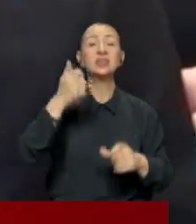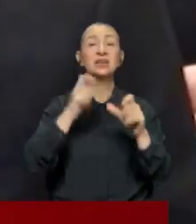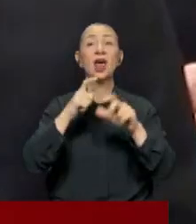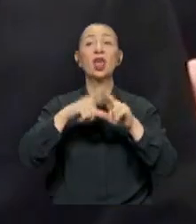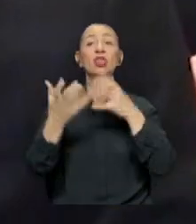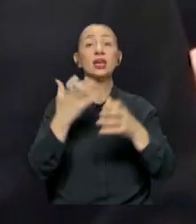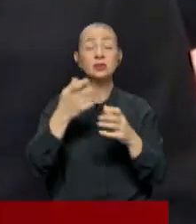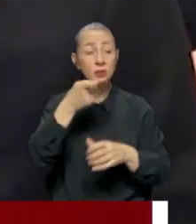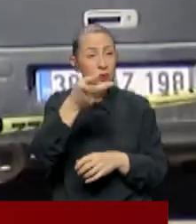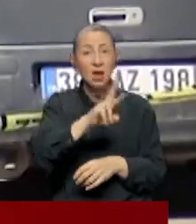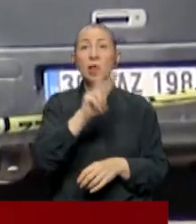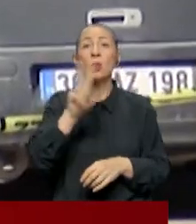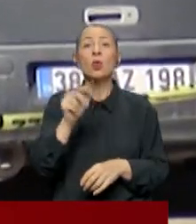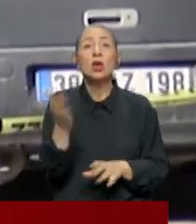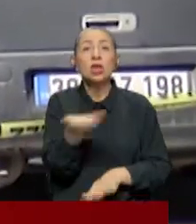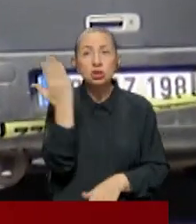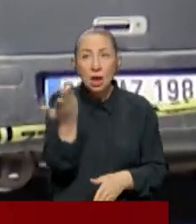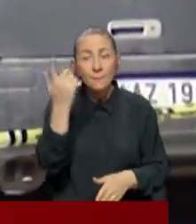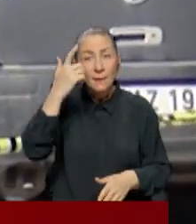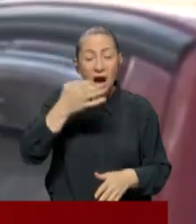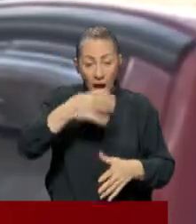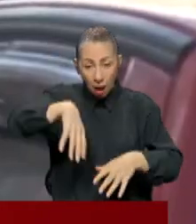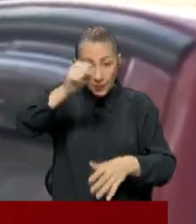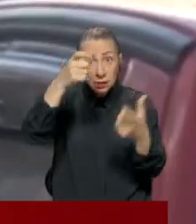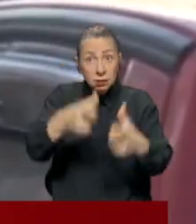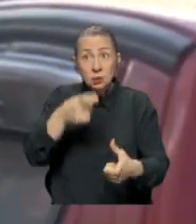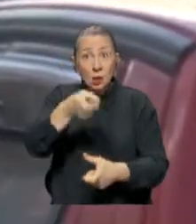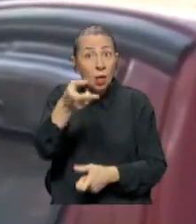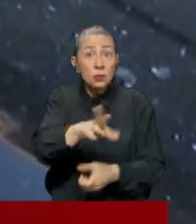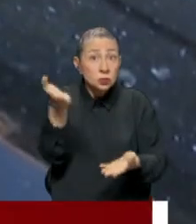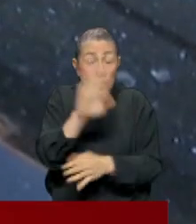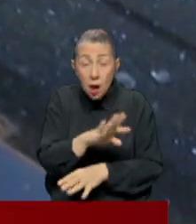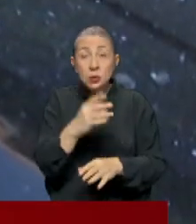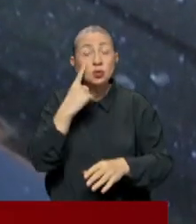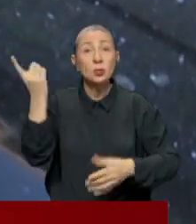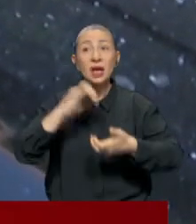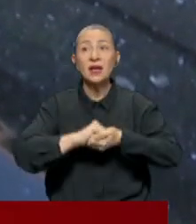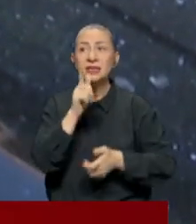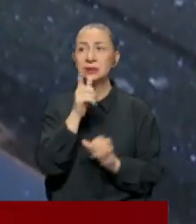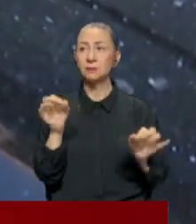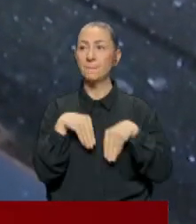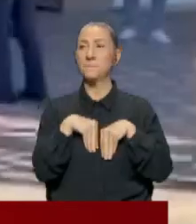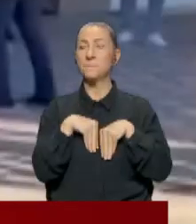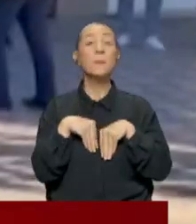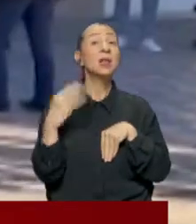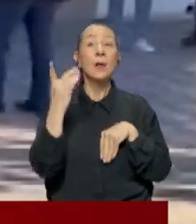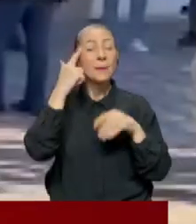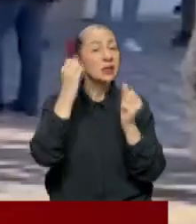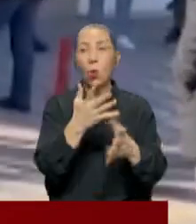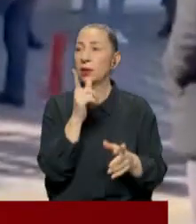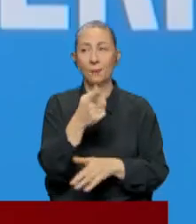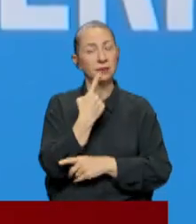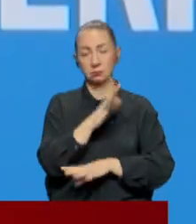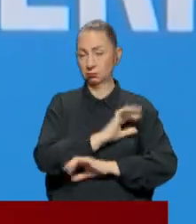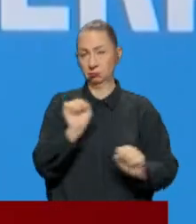Ateş suikastinin üzerinden 22 gün geçti. Başkentin göbeğinde işlenen cinayet sonrası Cumhur İttifakı sessizliğe bürünmüş, ne başsağlığı